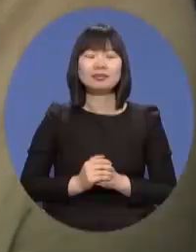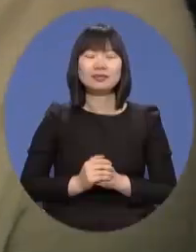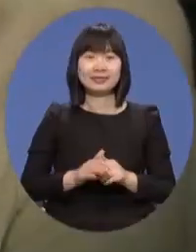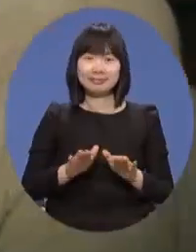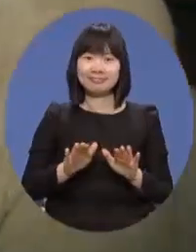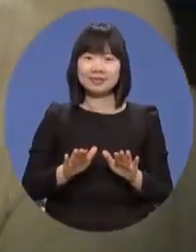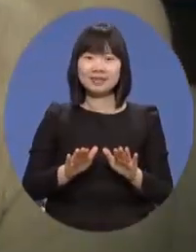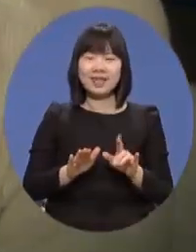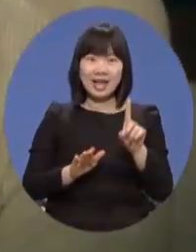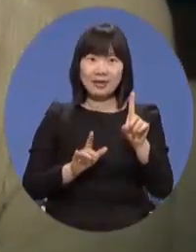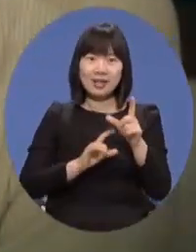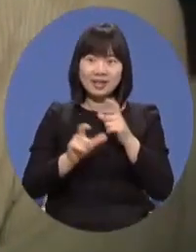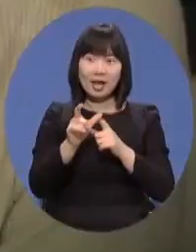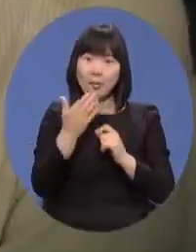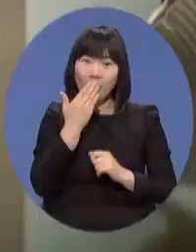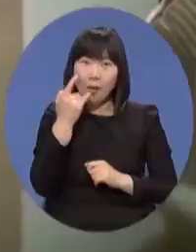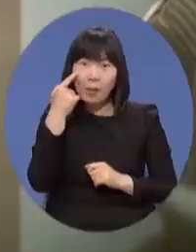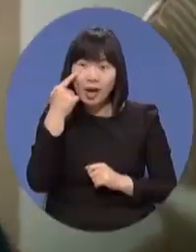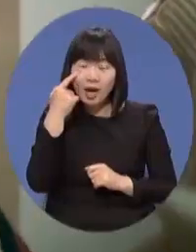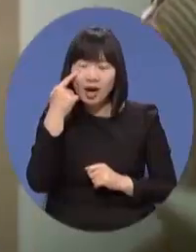자, 우리 한 입만 더 먹을까?